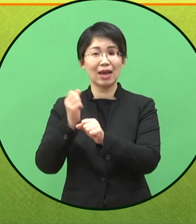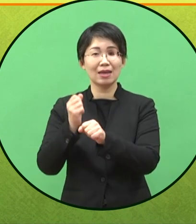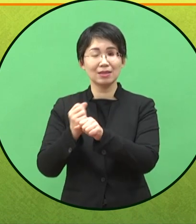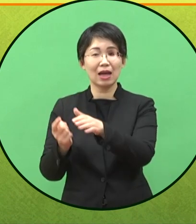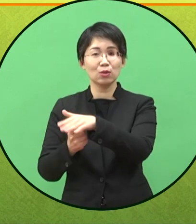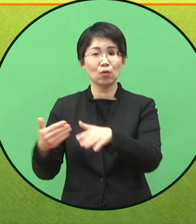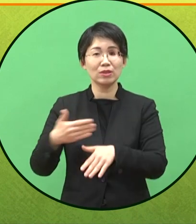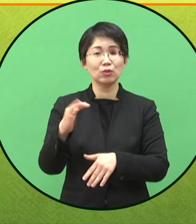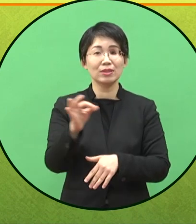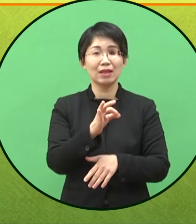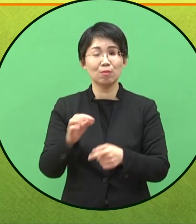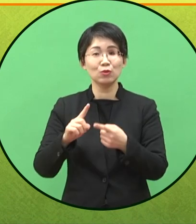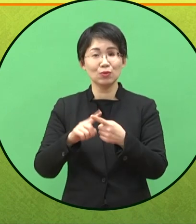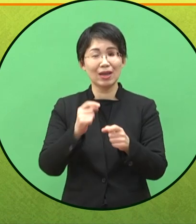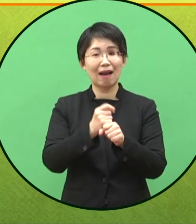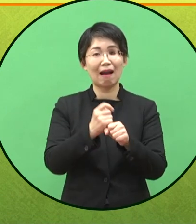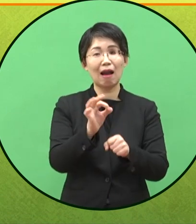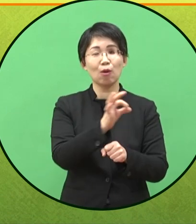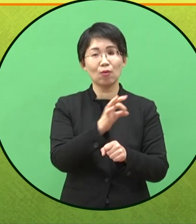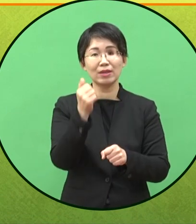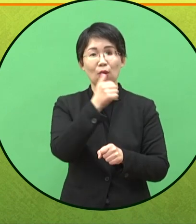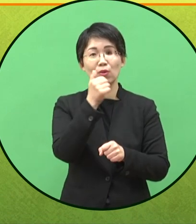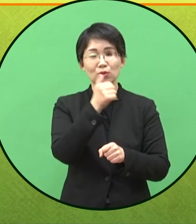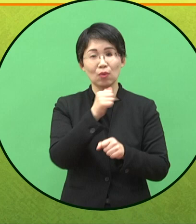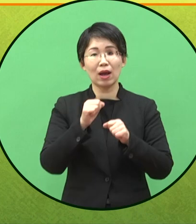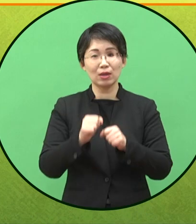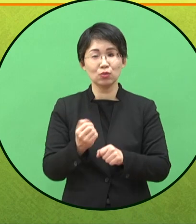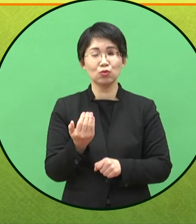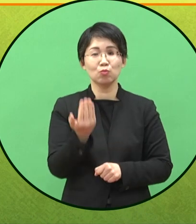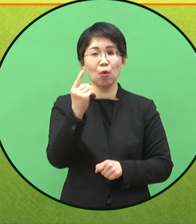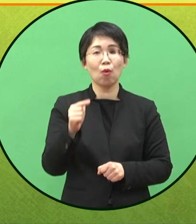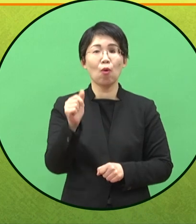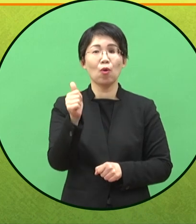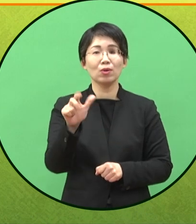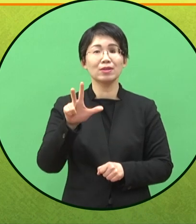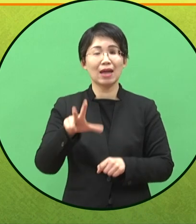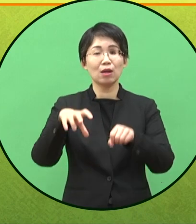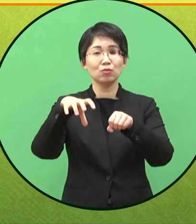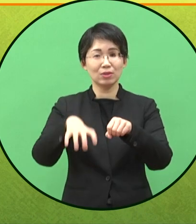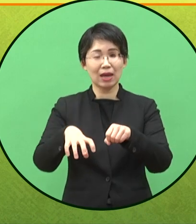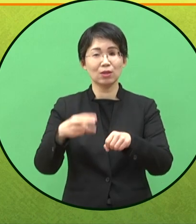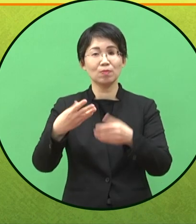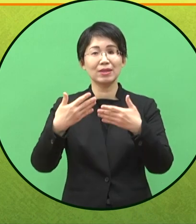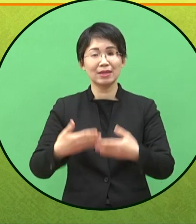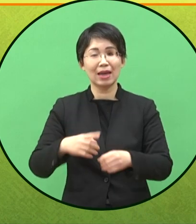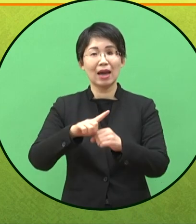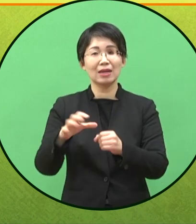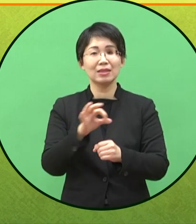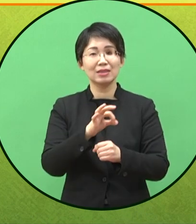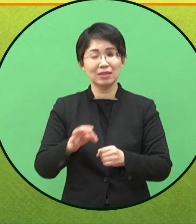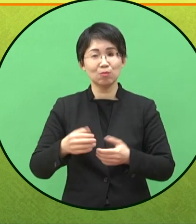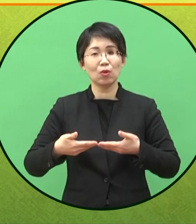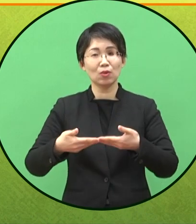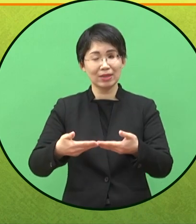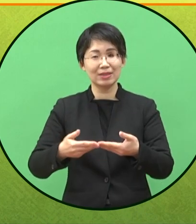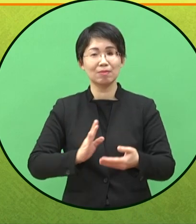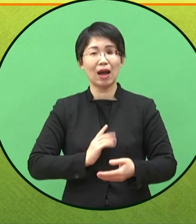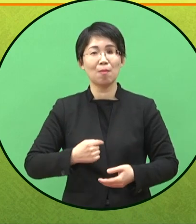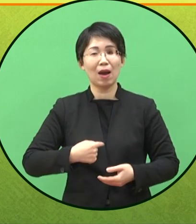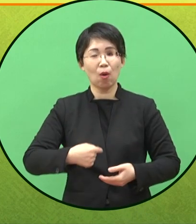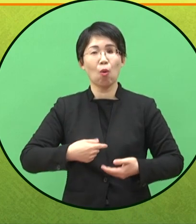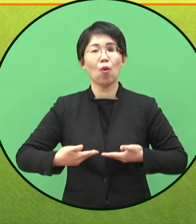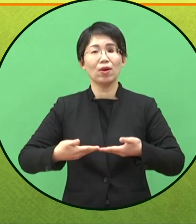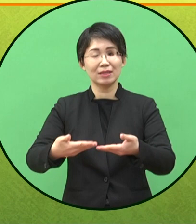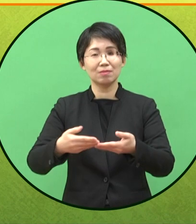産農林水産物や加工品を紹介するポータルサイト、 三重地物市場真心市場を開設